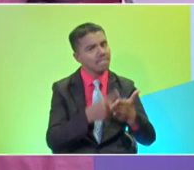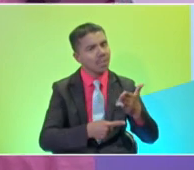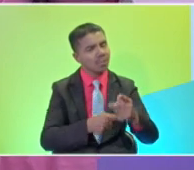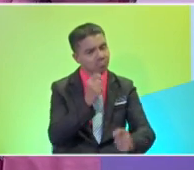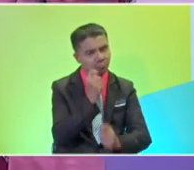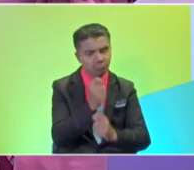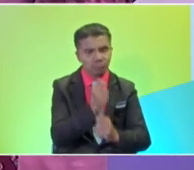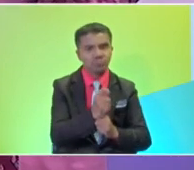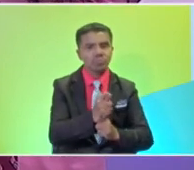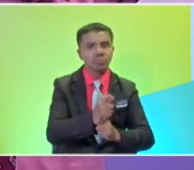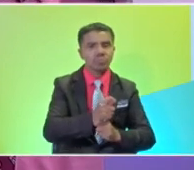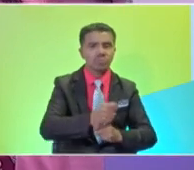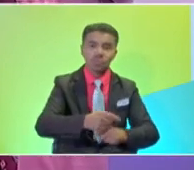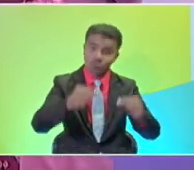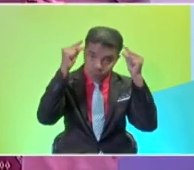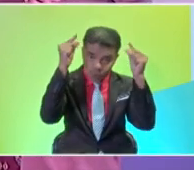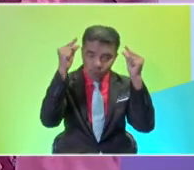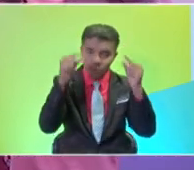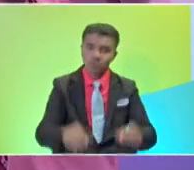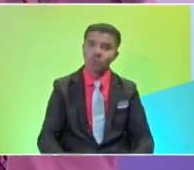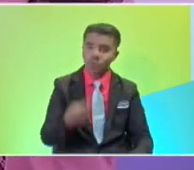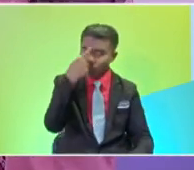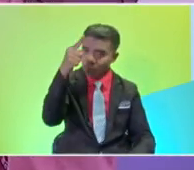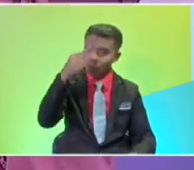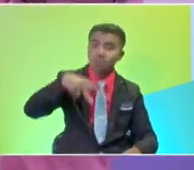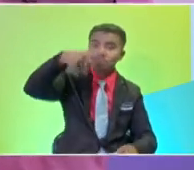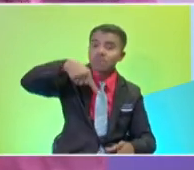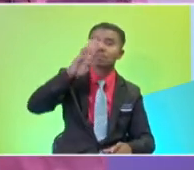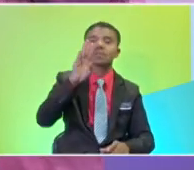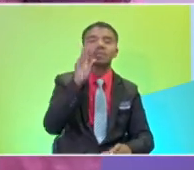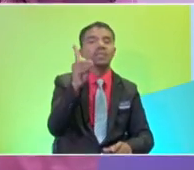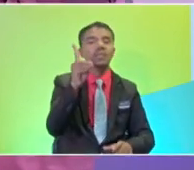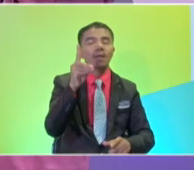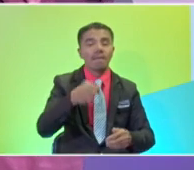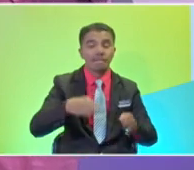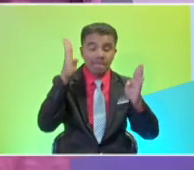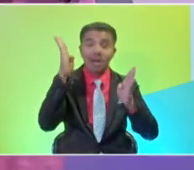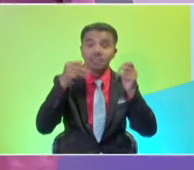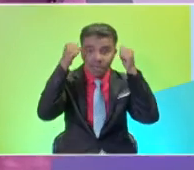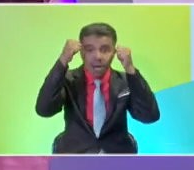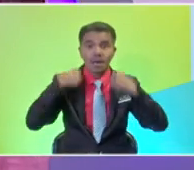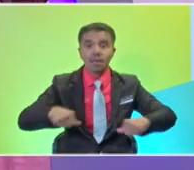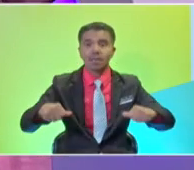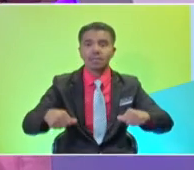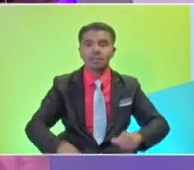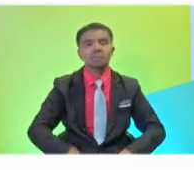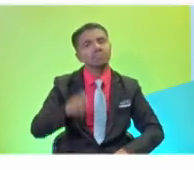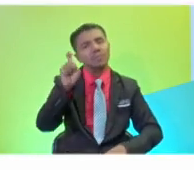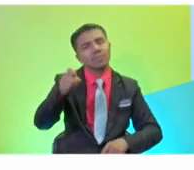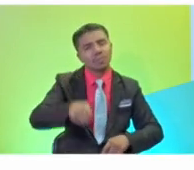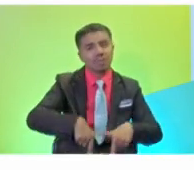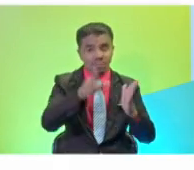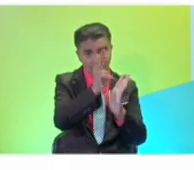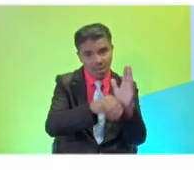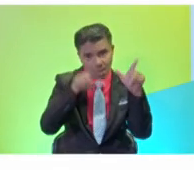nak melaksanakan PBD dalam bahasa Arab ini nak tak nak first pertama kali mestilah kita meletakkan objektif pembelajaran